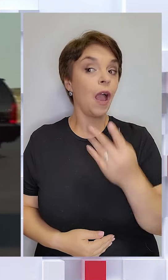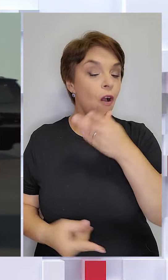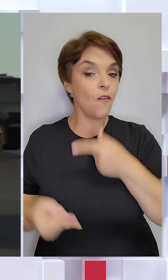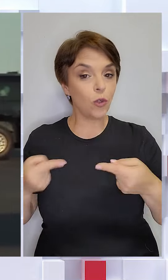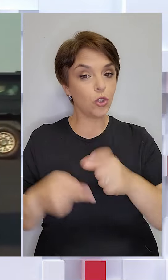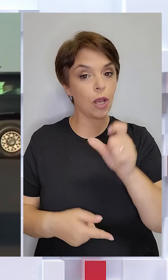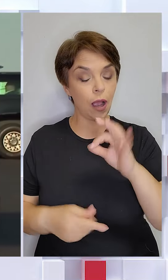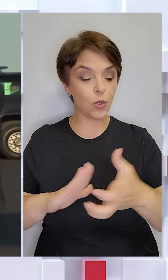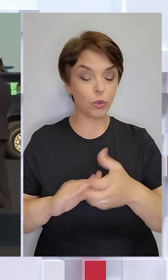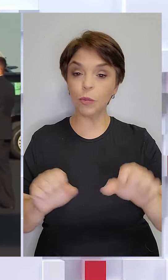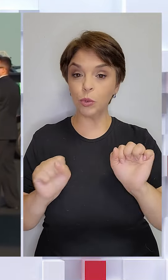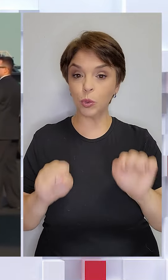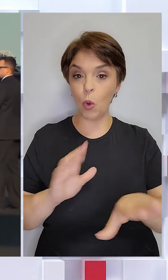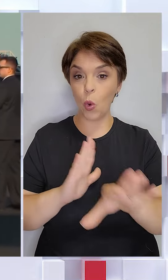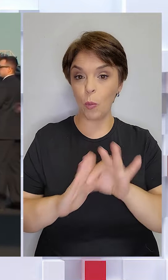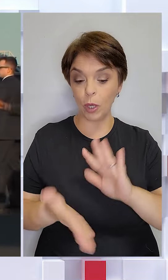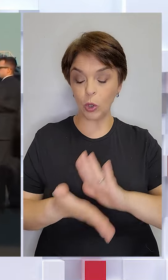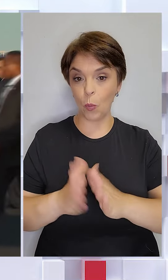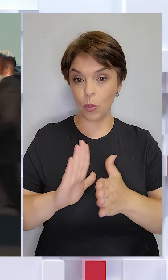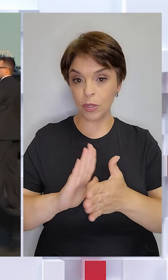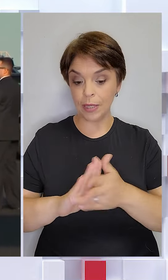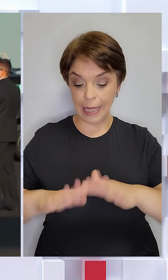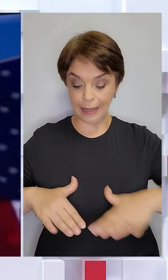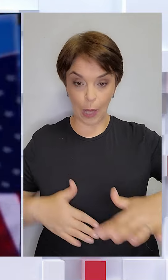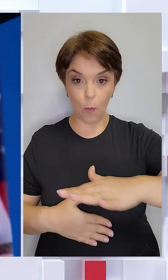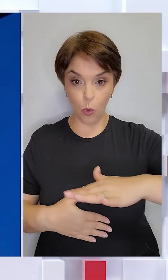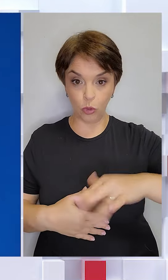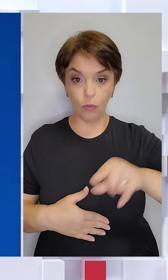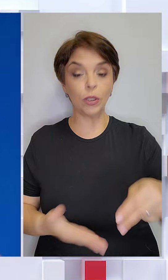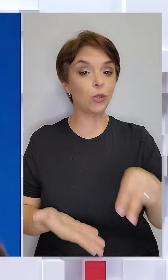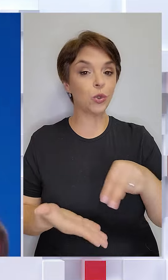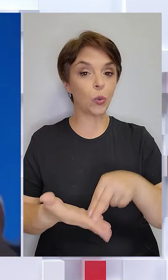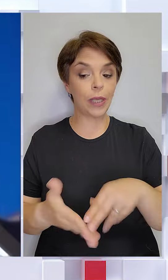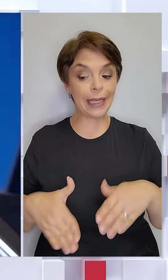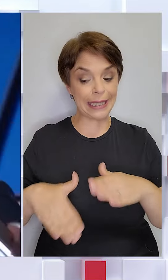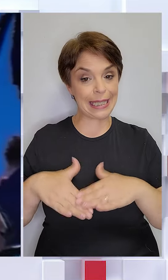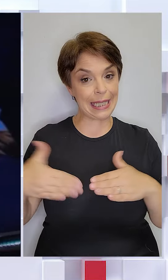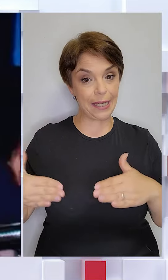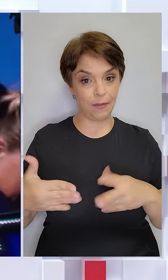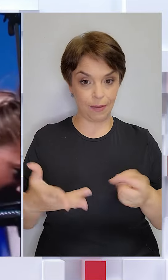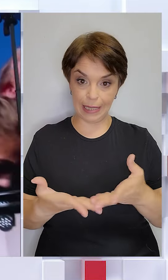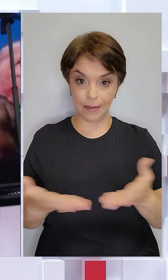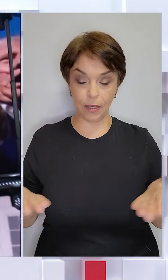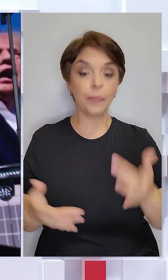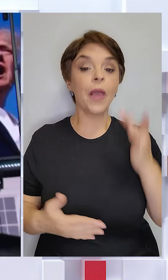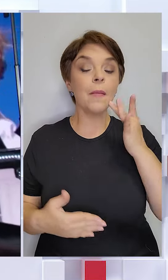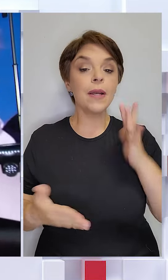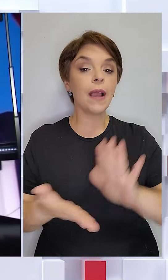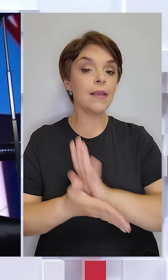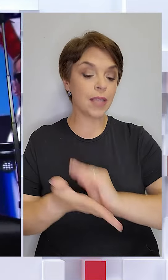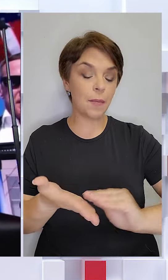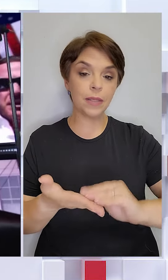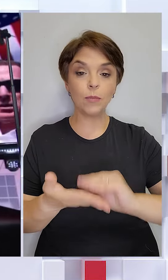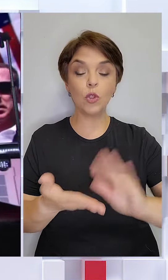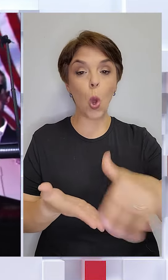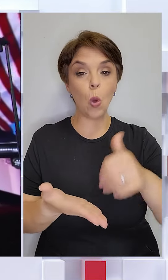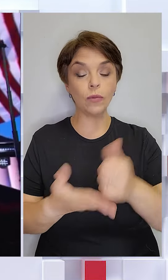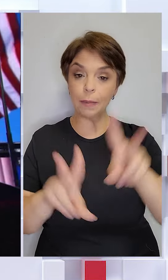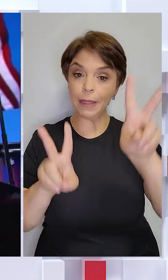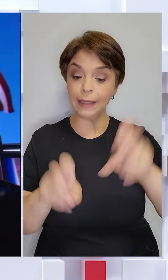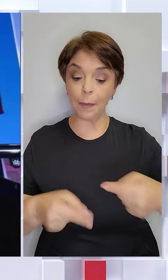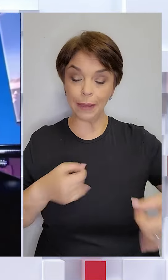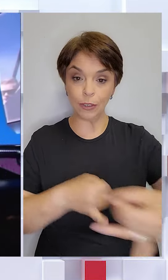Водночас Гарріс отримала змогу обрати позицію на подіумі. Вона стоятиме зліва на сцені. Американські медіа пишуть, головними